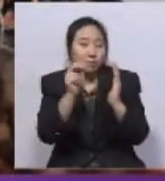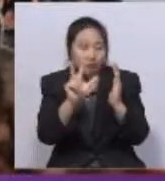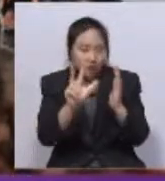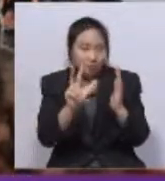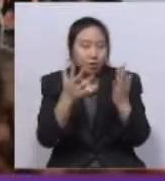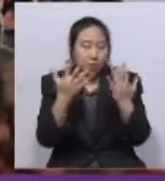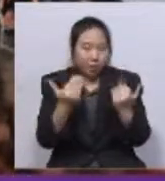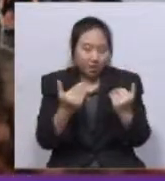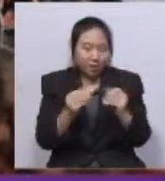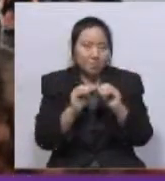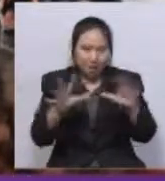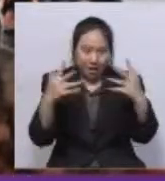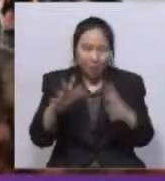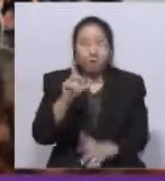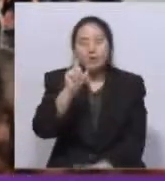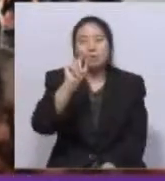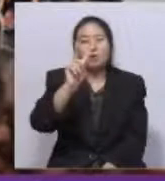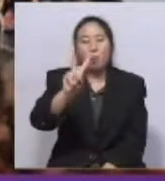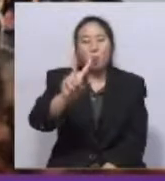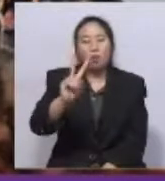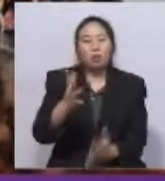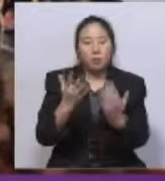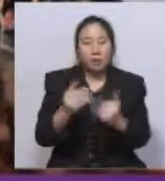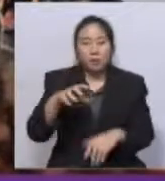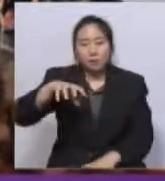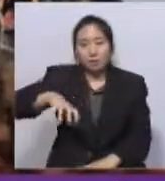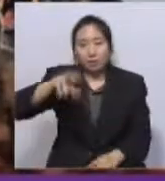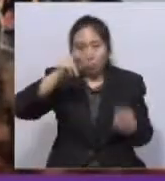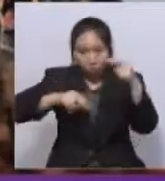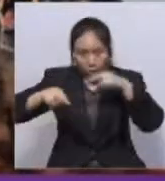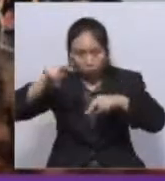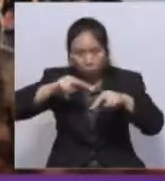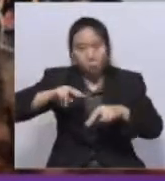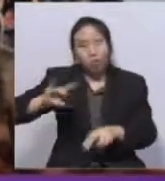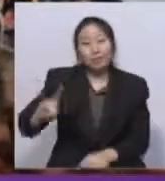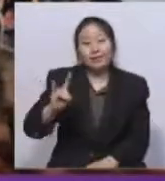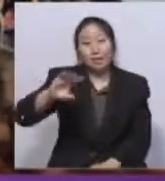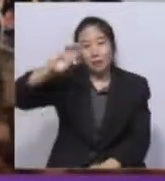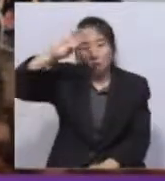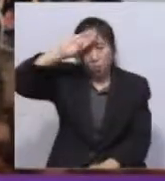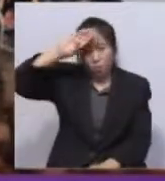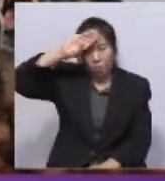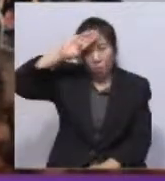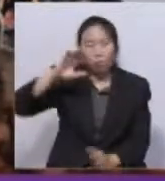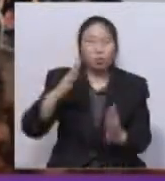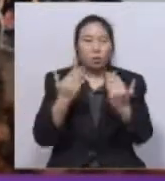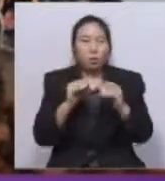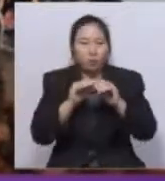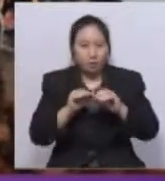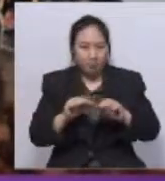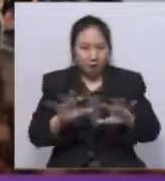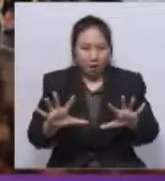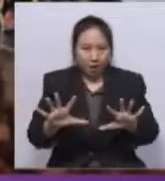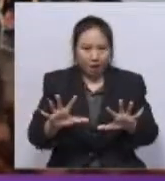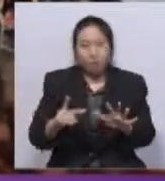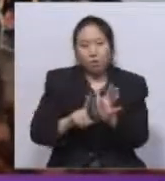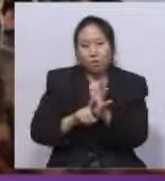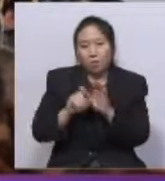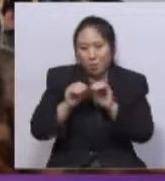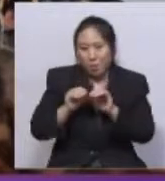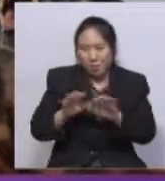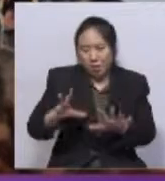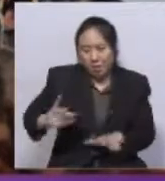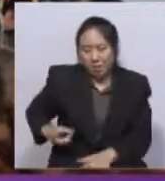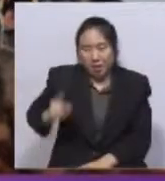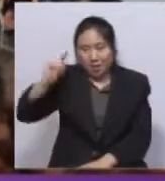าสุดประกาศไปแล้ว22จังหวัดโดยทางสำนักควบคุมป้องกันและบำบัดโรคสัตว์กรมปศุสัตว์ล่าสุดค่ะประกาศเขตโรคระบาดชั่วคราวช